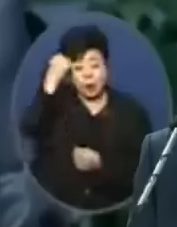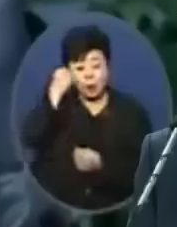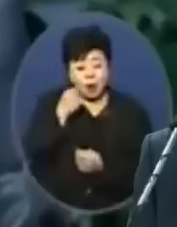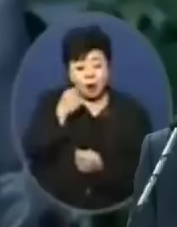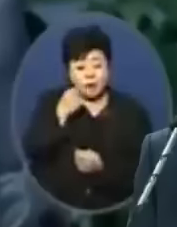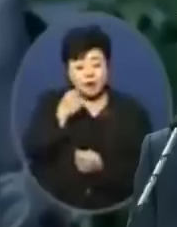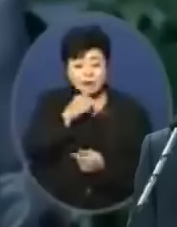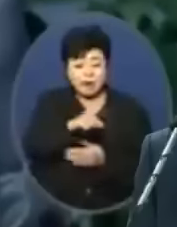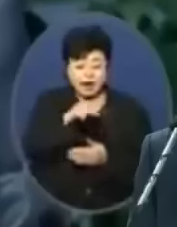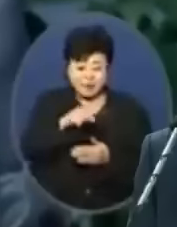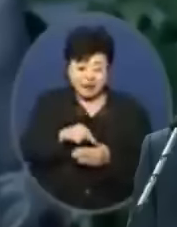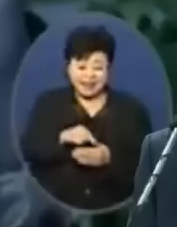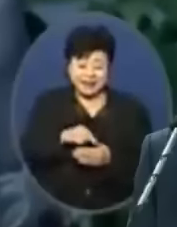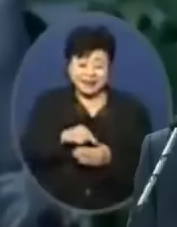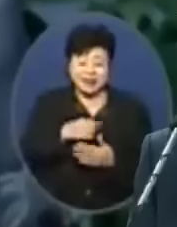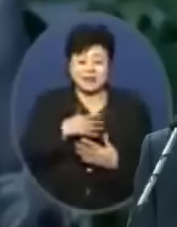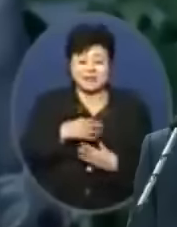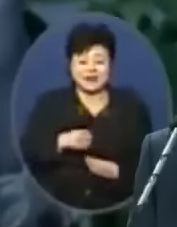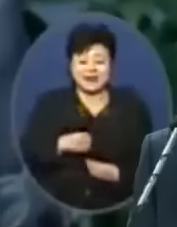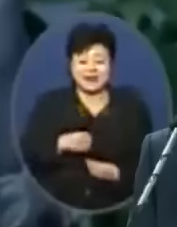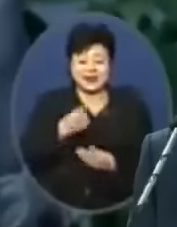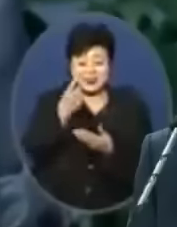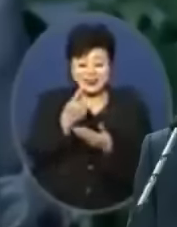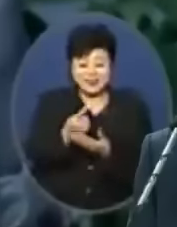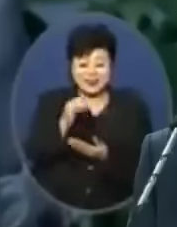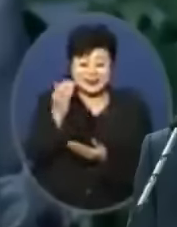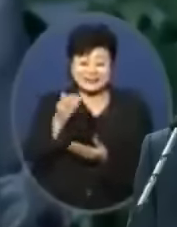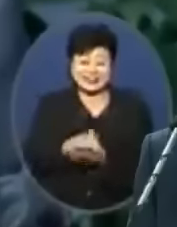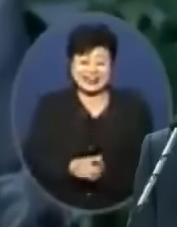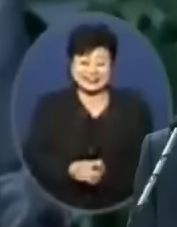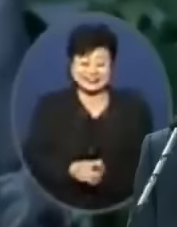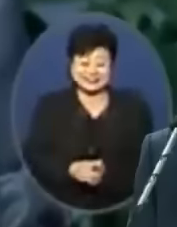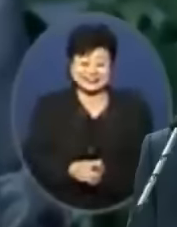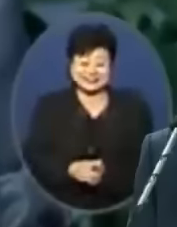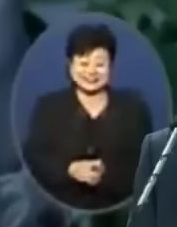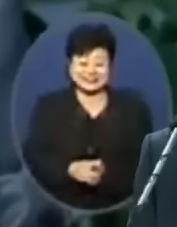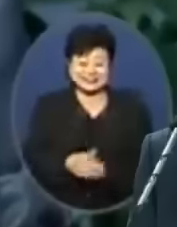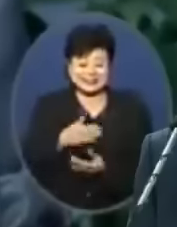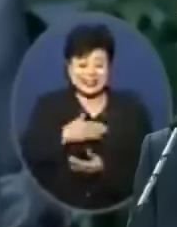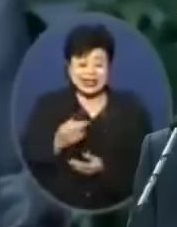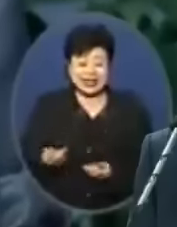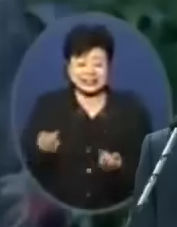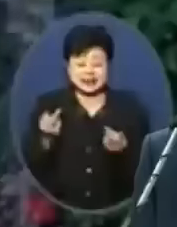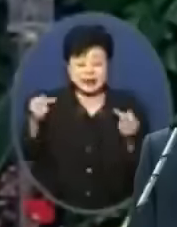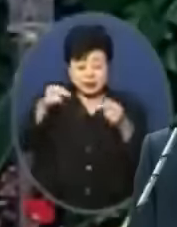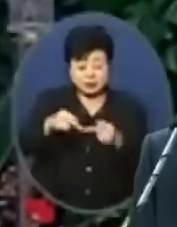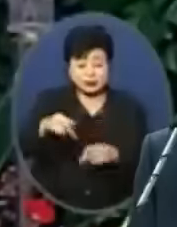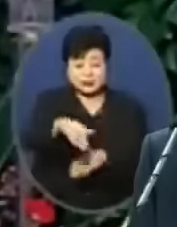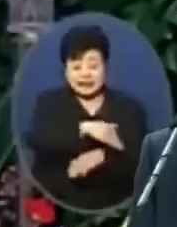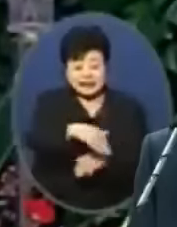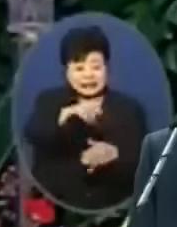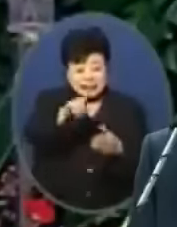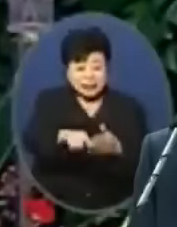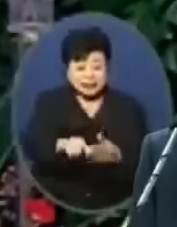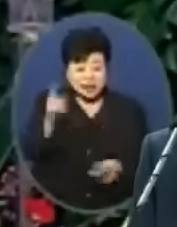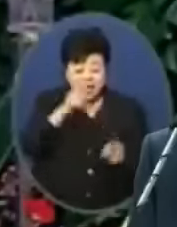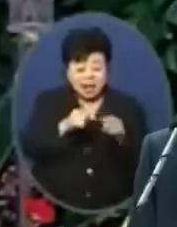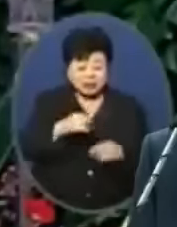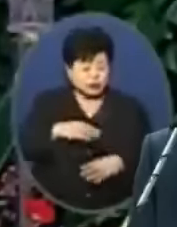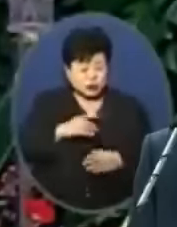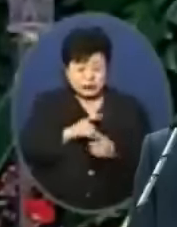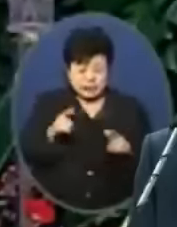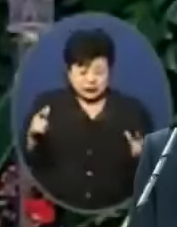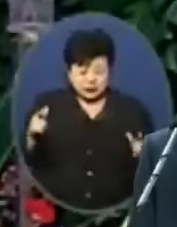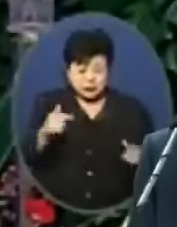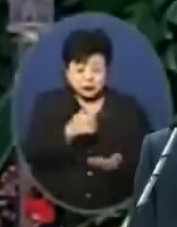외우면 마음속에 평안이 다가오는 것입니다. 내가 사망의 엄침한 골짜기로 다닐지라도 해를 두려워하지